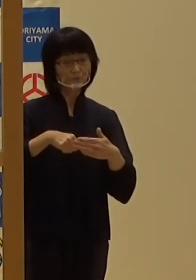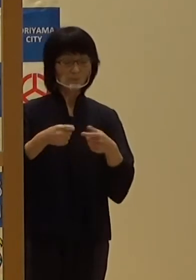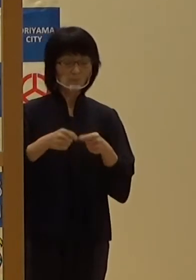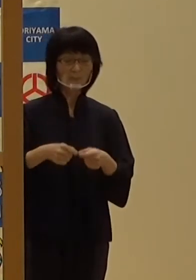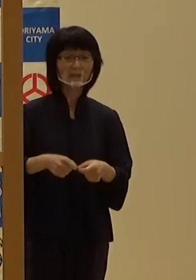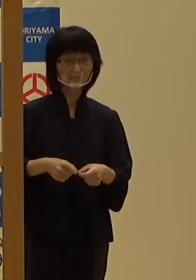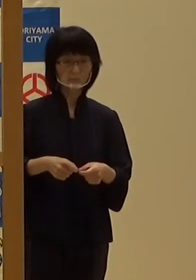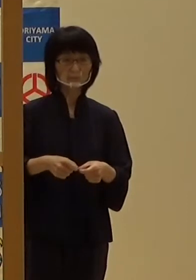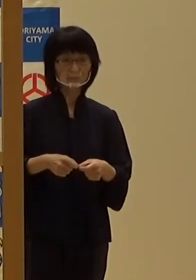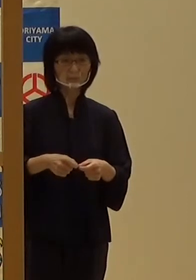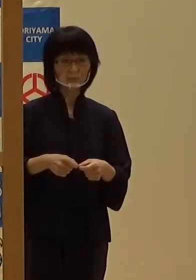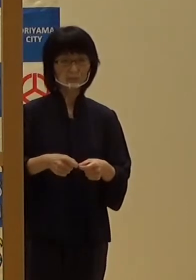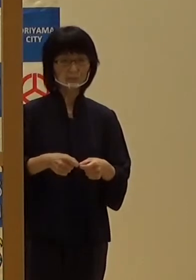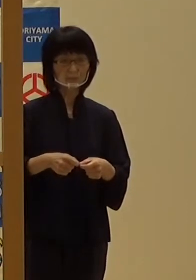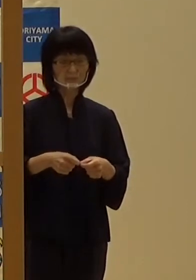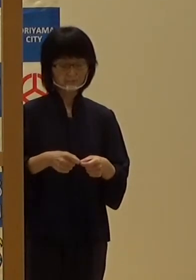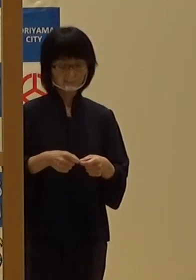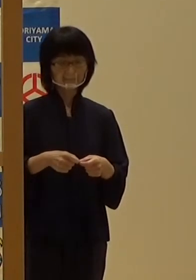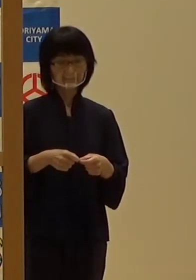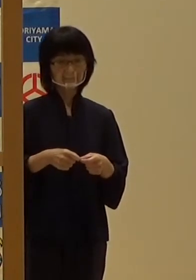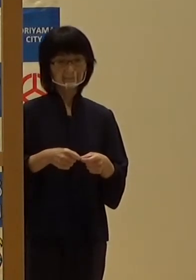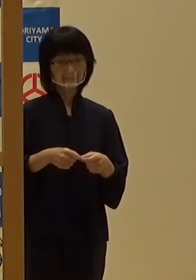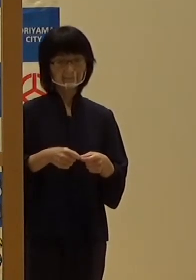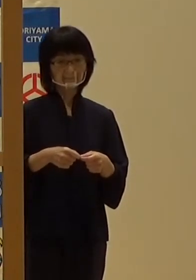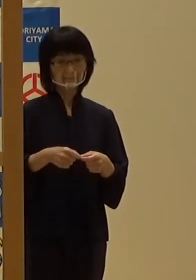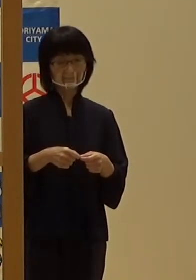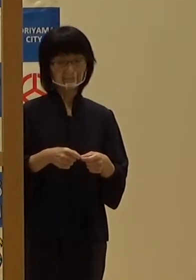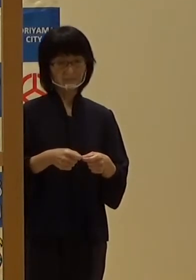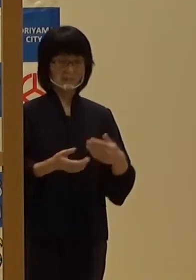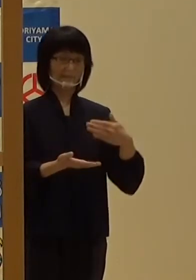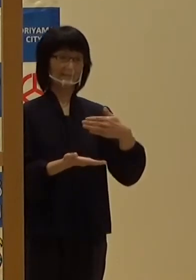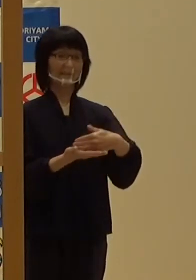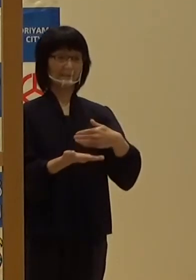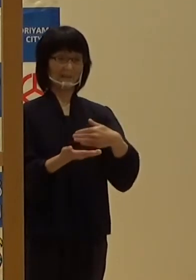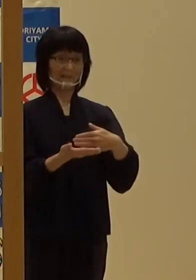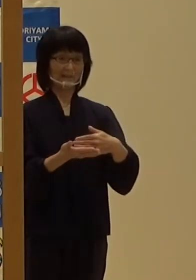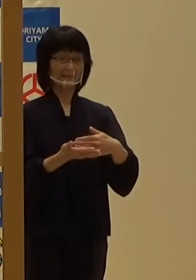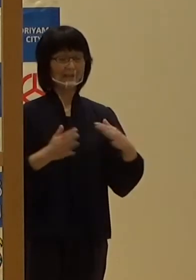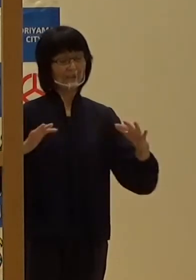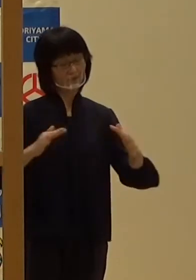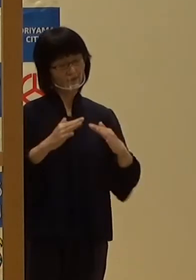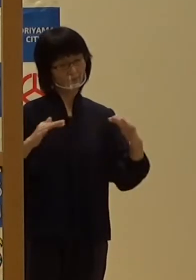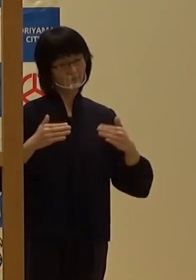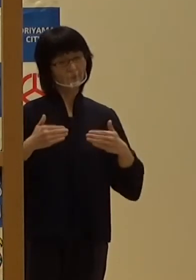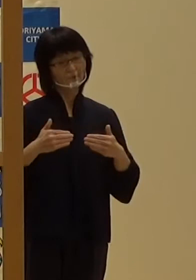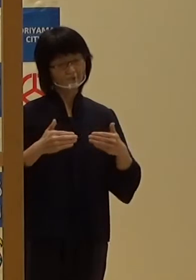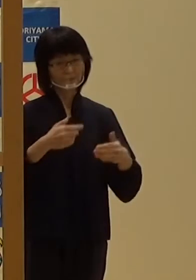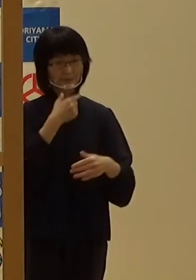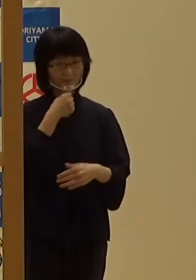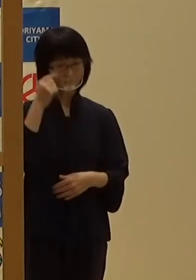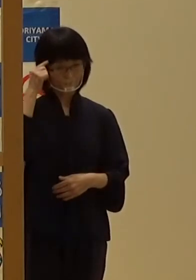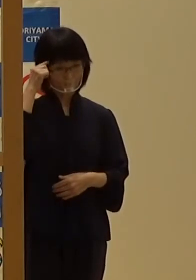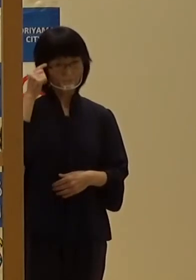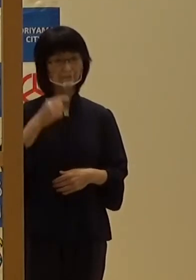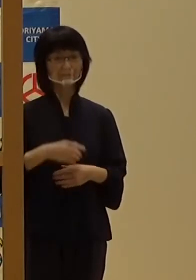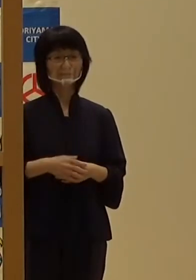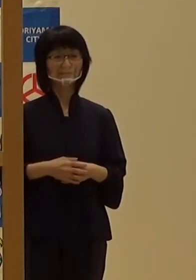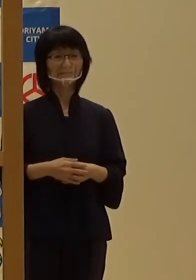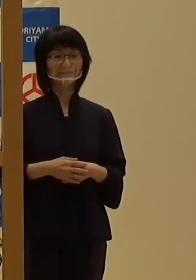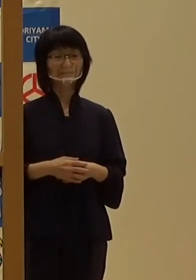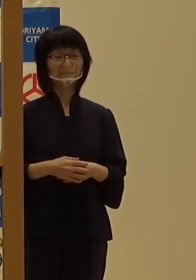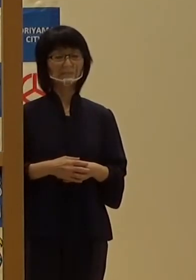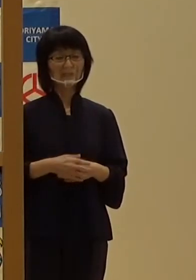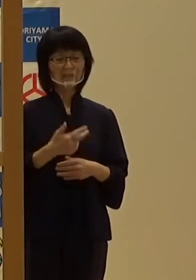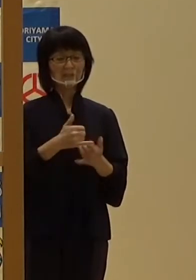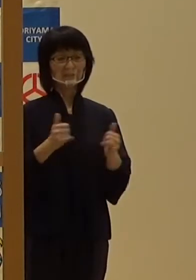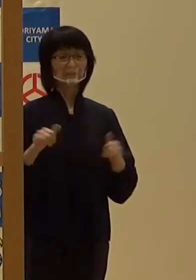について事業者提案をもとにですね、協議を進めてまいりたいというふうに考えております。市